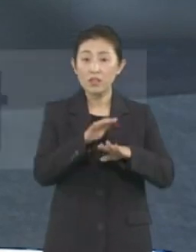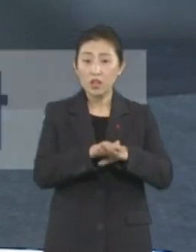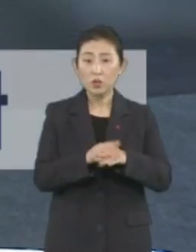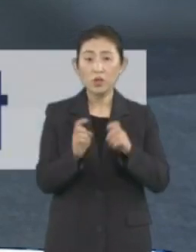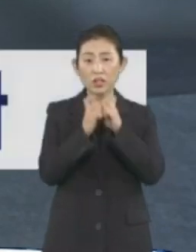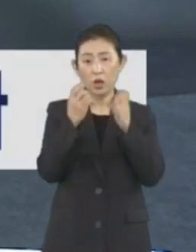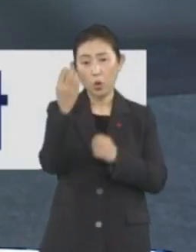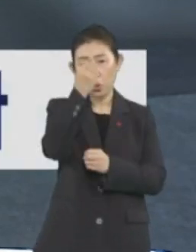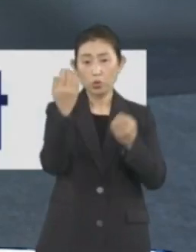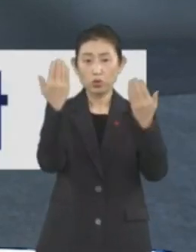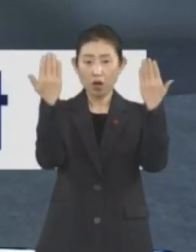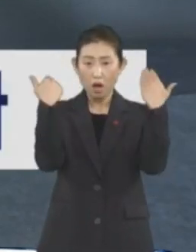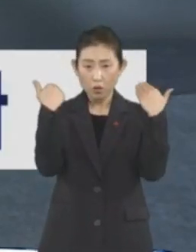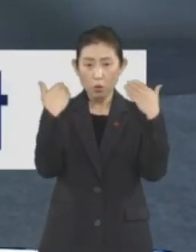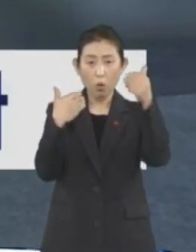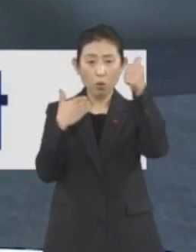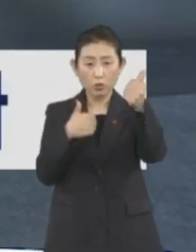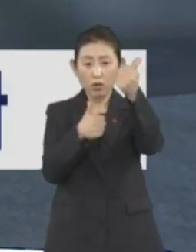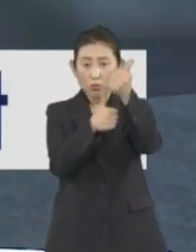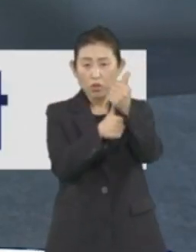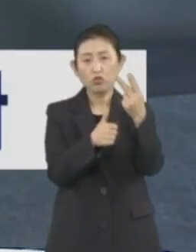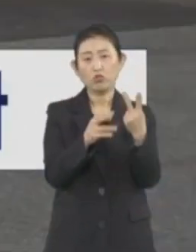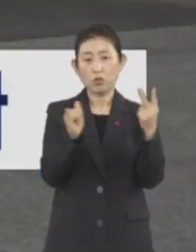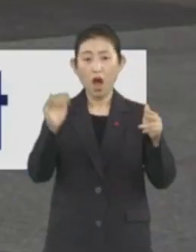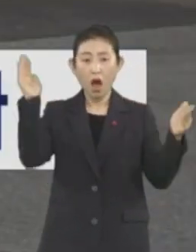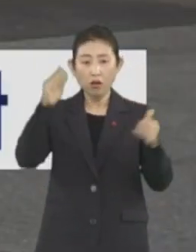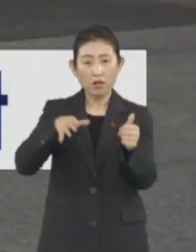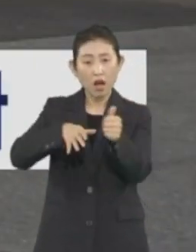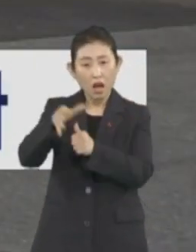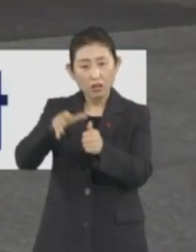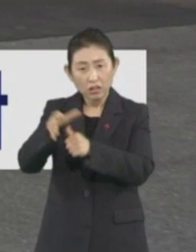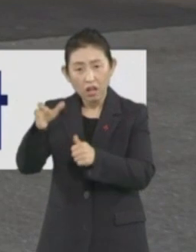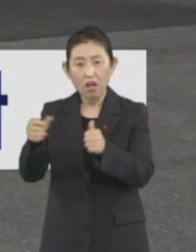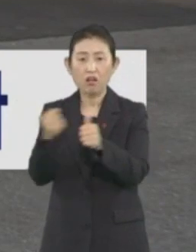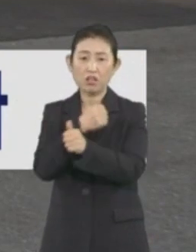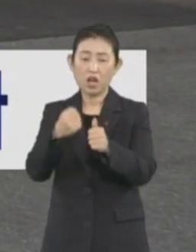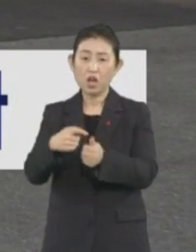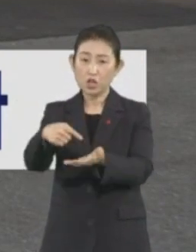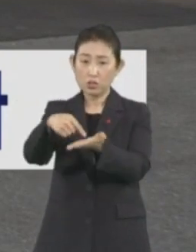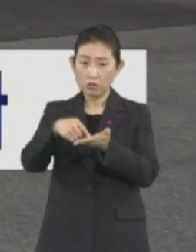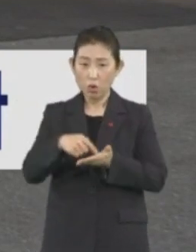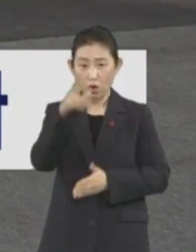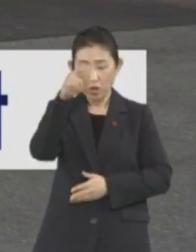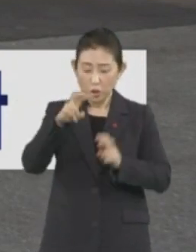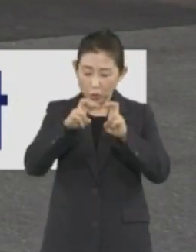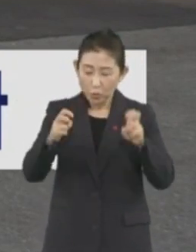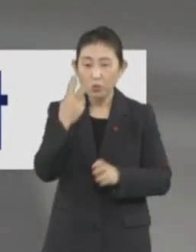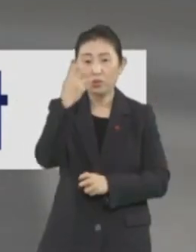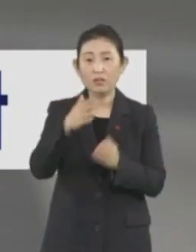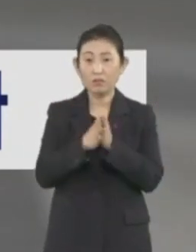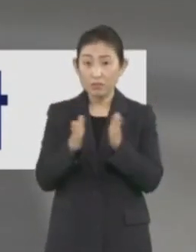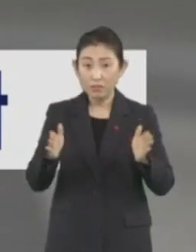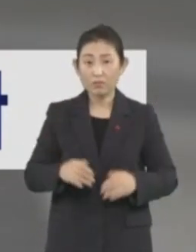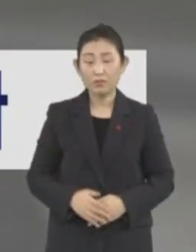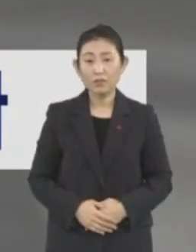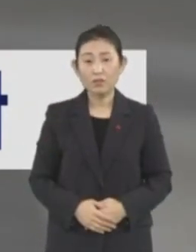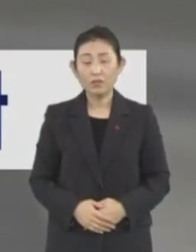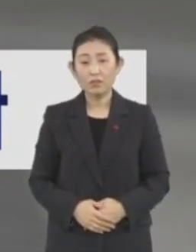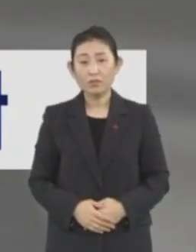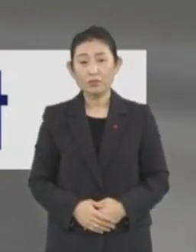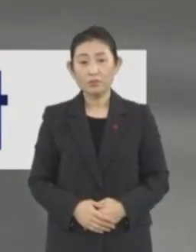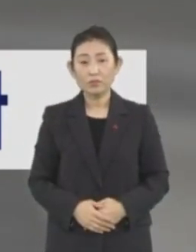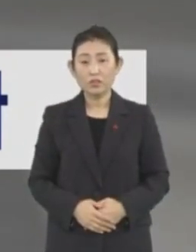대전에는 사립고 교장과 교감 등이 학생들을 확대했다 는 신고가 들어와 경찰이 조사에 나섰습니다 대전